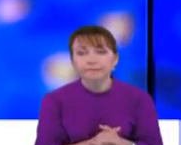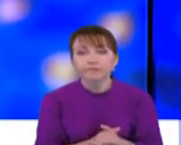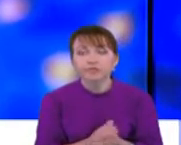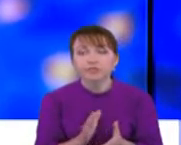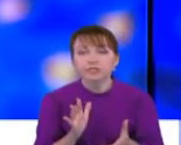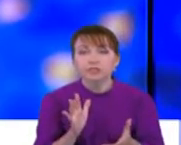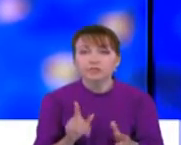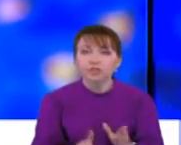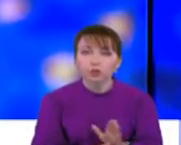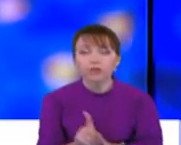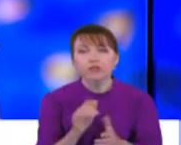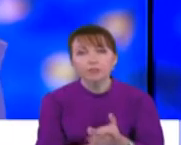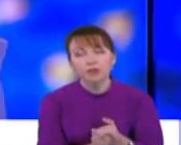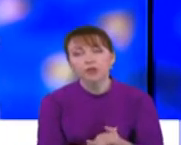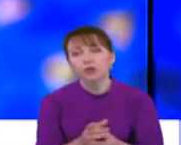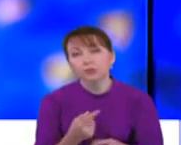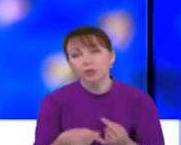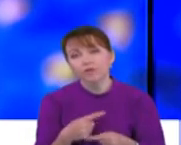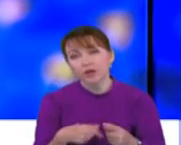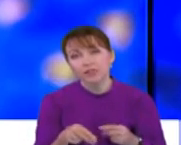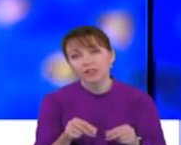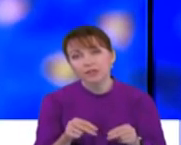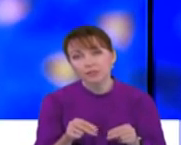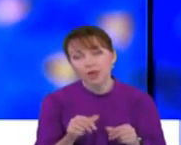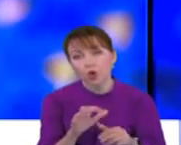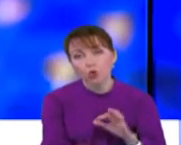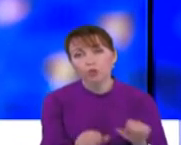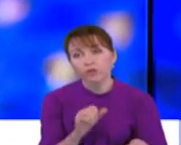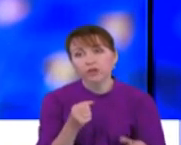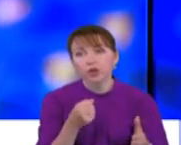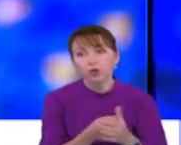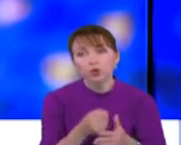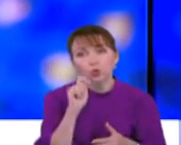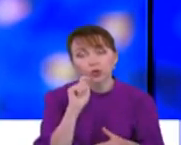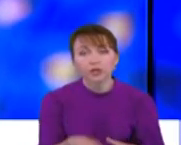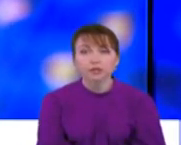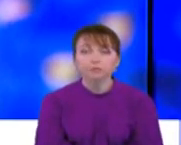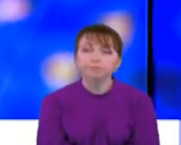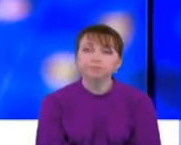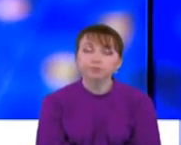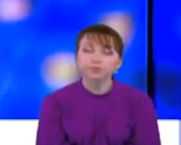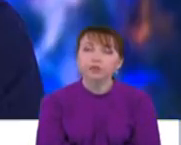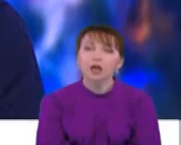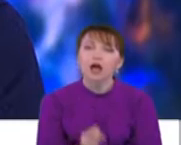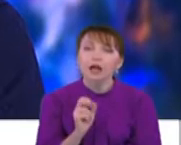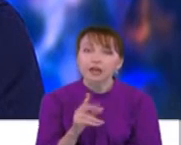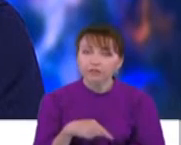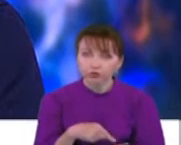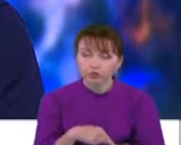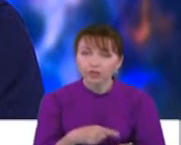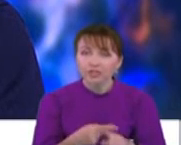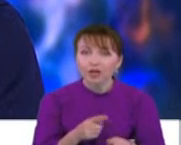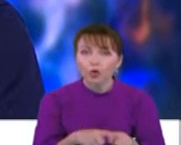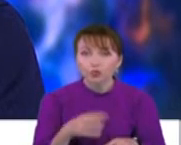цьому районі і повернення цих земель окупованих до України. Ну, як вам відчувається? Оця от